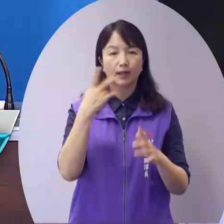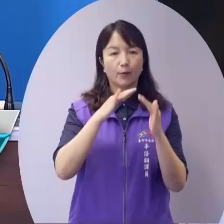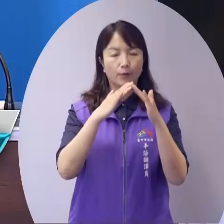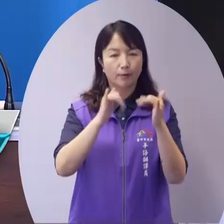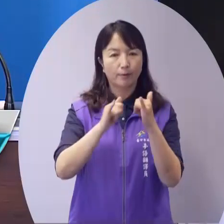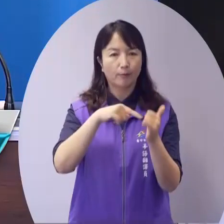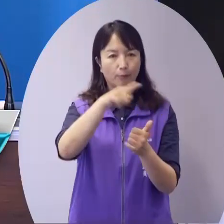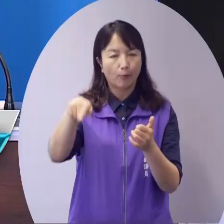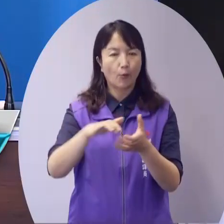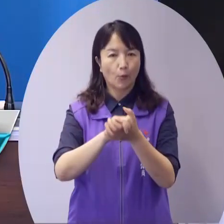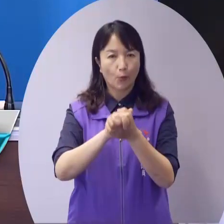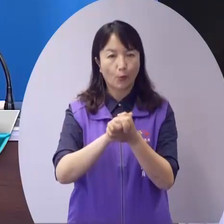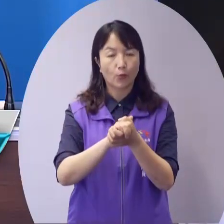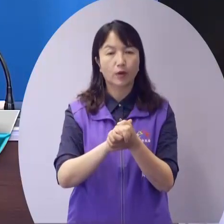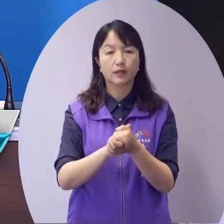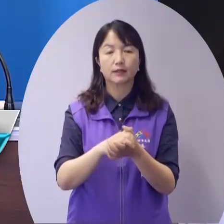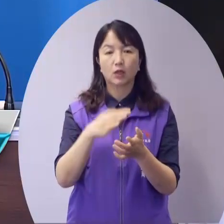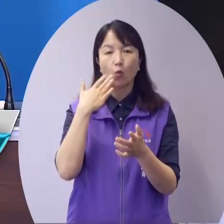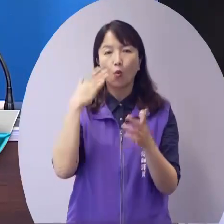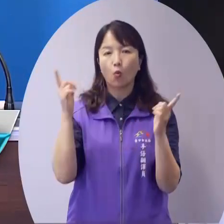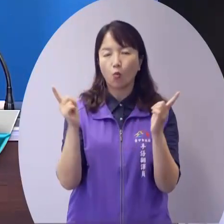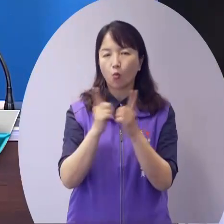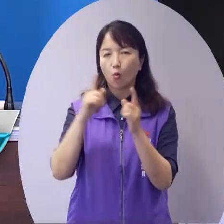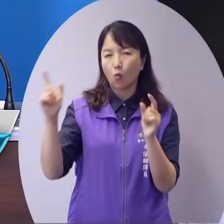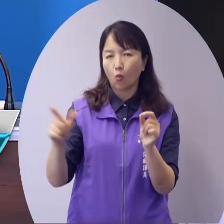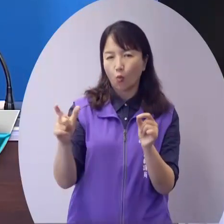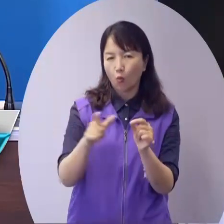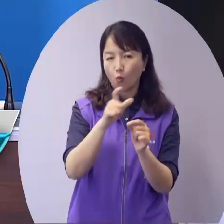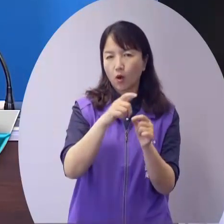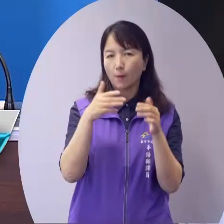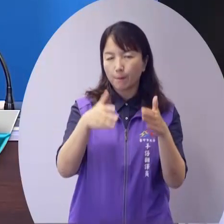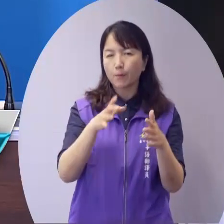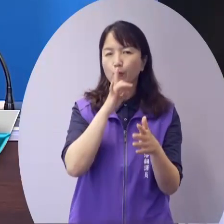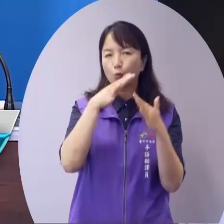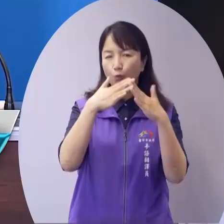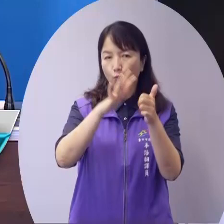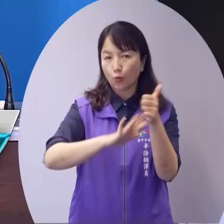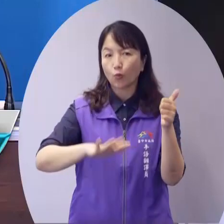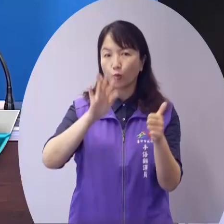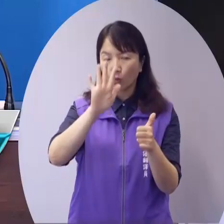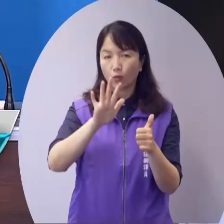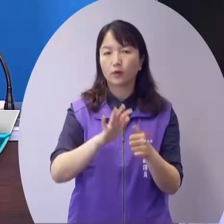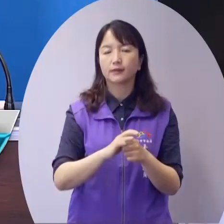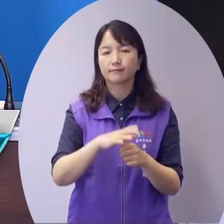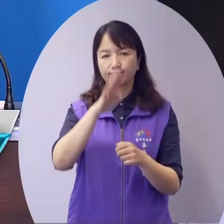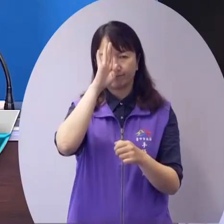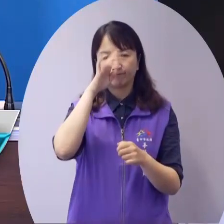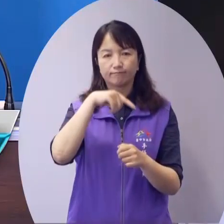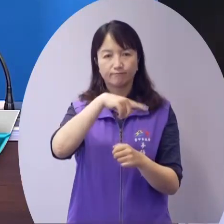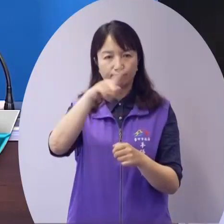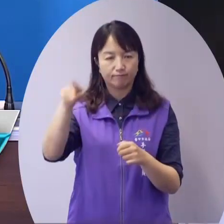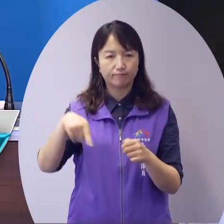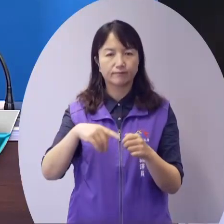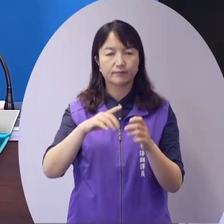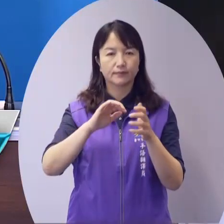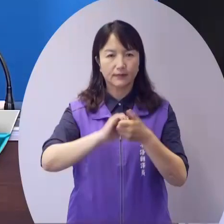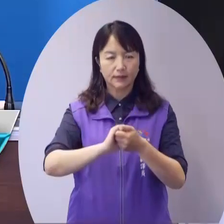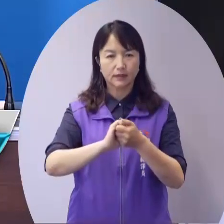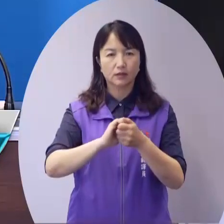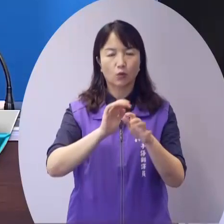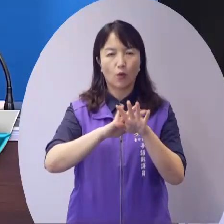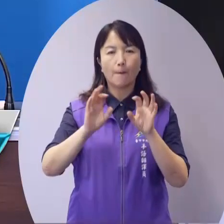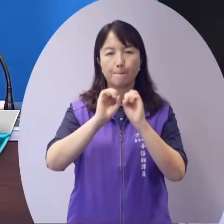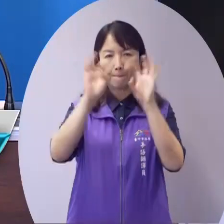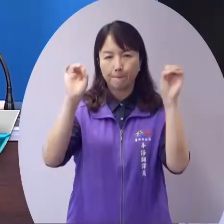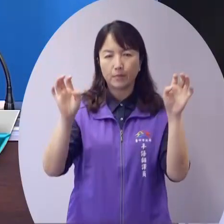朋友，那当我们知道说这个台风的动态如果对本市会有一些影响的话，哈，那我们会透过不定时的新闻发